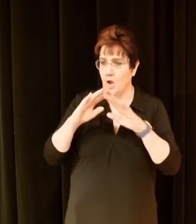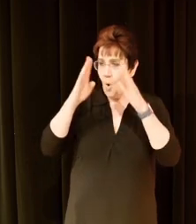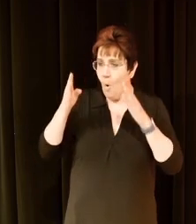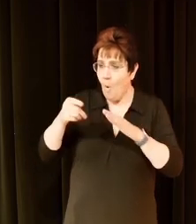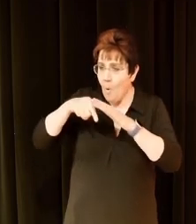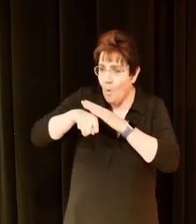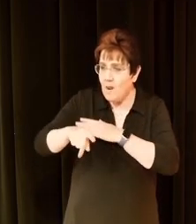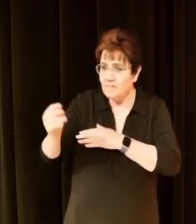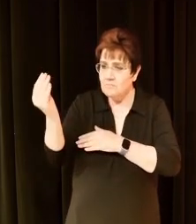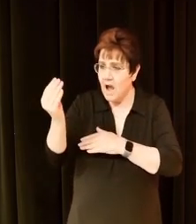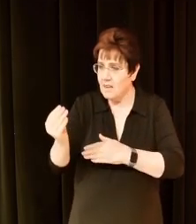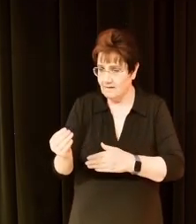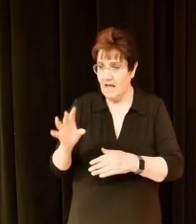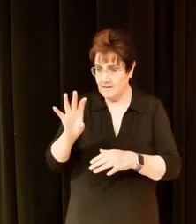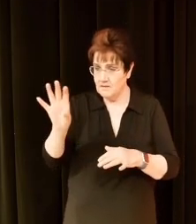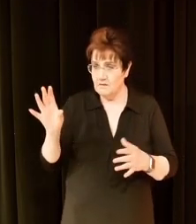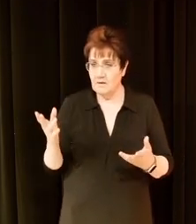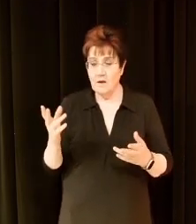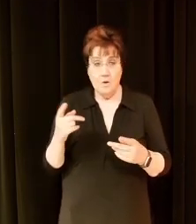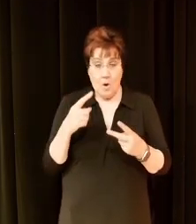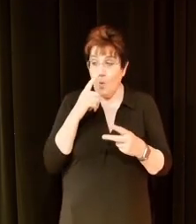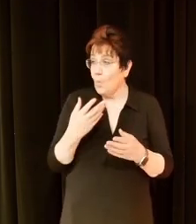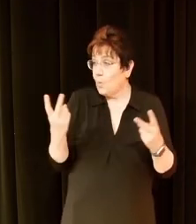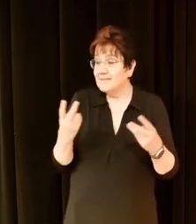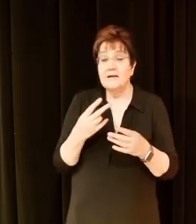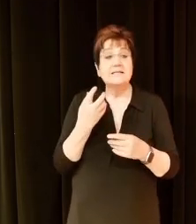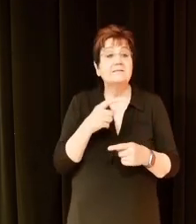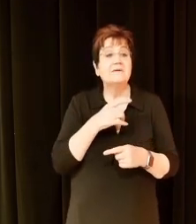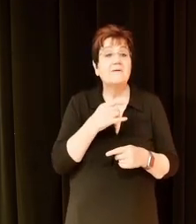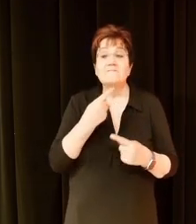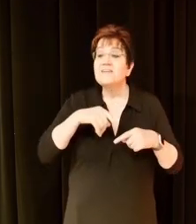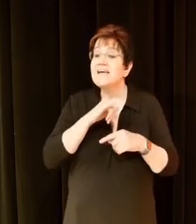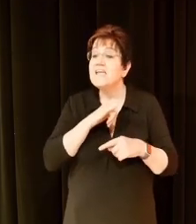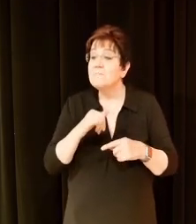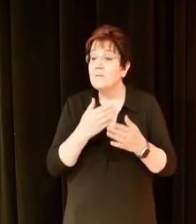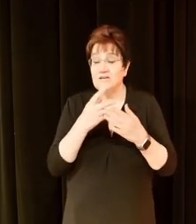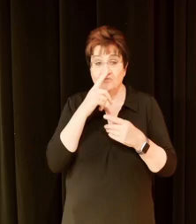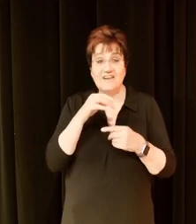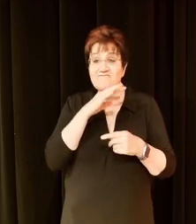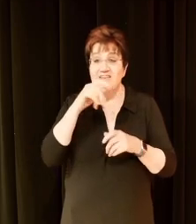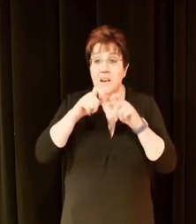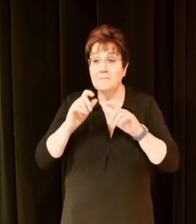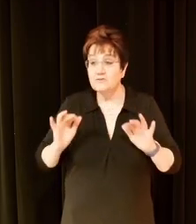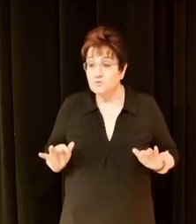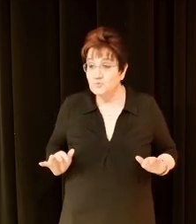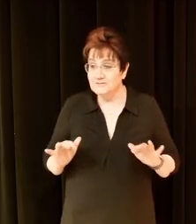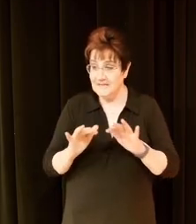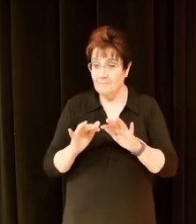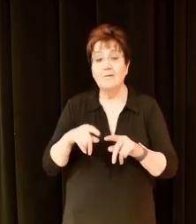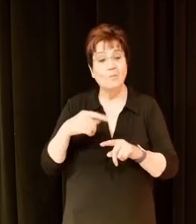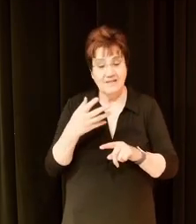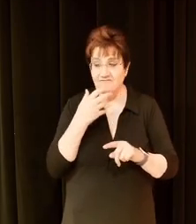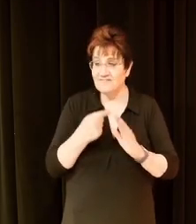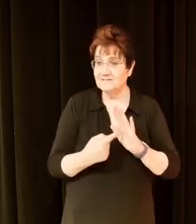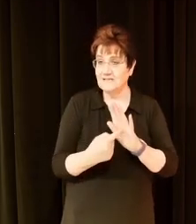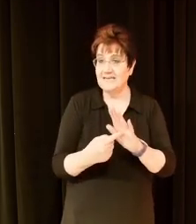vor allem dann, das ist eine neue Theorie, wir zeigen immer dann etwas, wenn wir viele werden. Viele, weil dann wir